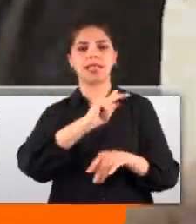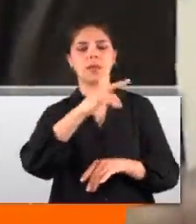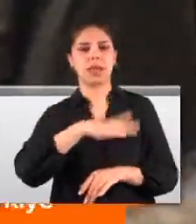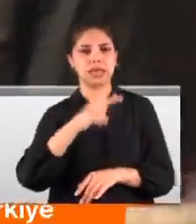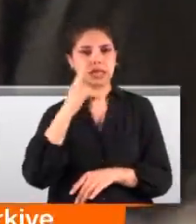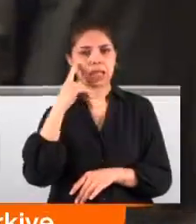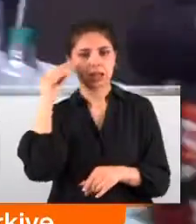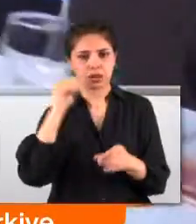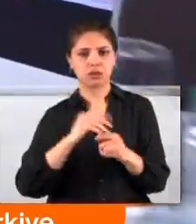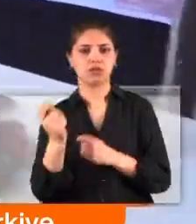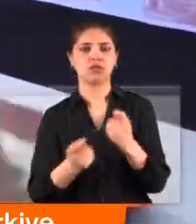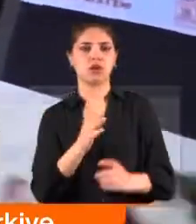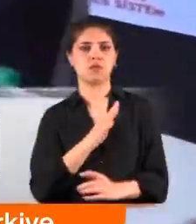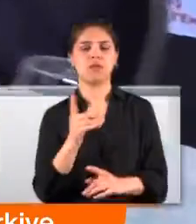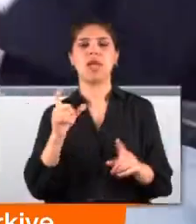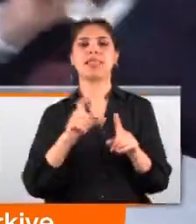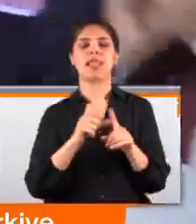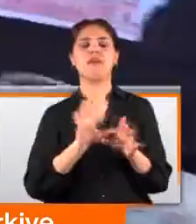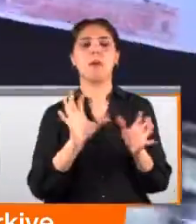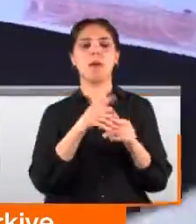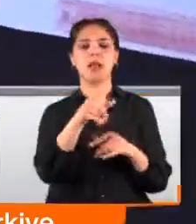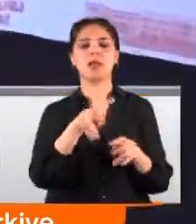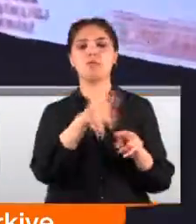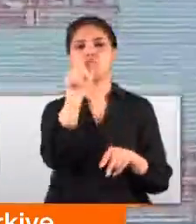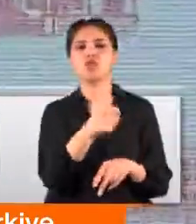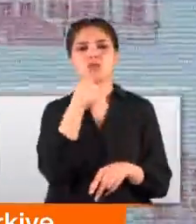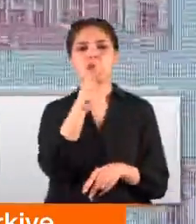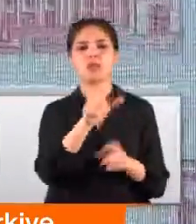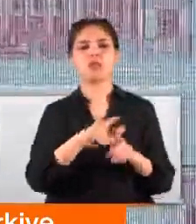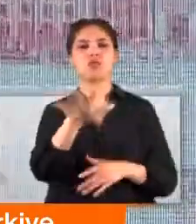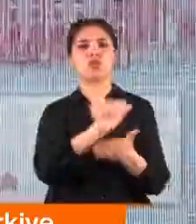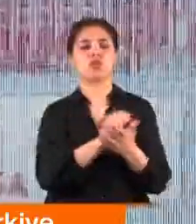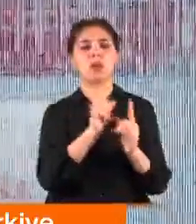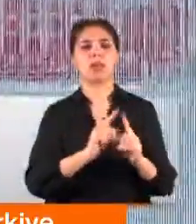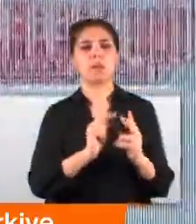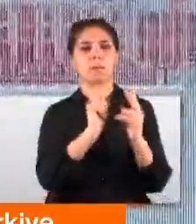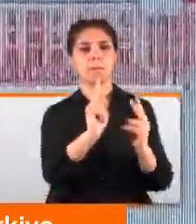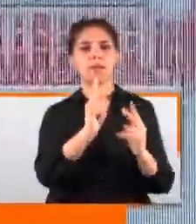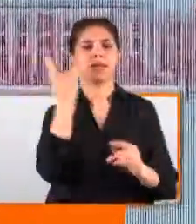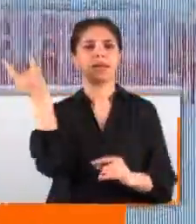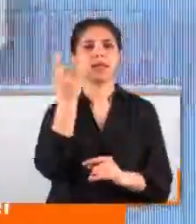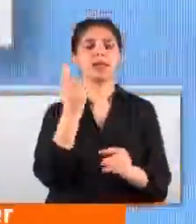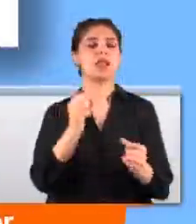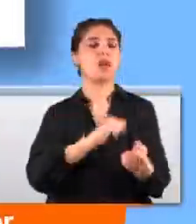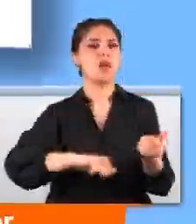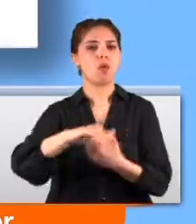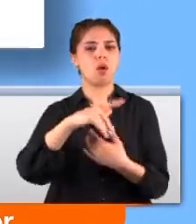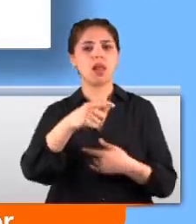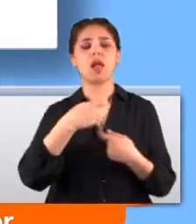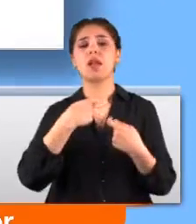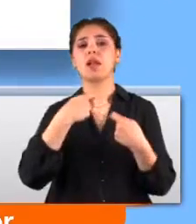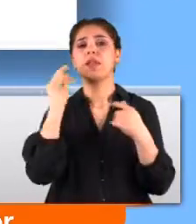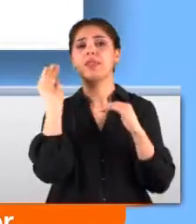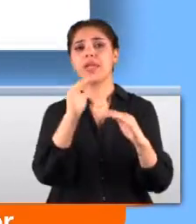için çalışmaya başladı. Deva Partili Mustafa Yeneroğlu sosyal medya hesabından Gezi Parkı olaylarının finansörü